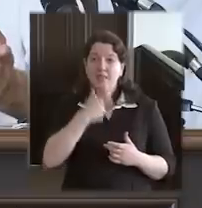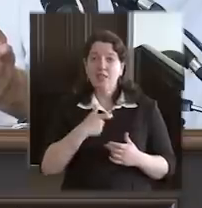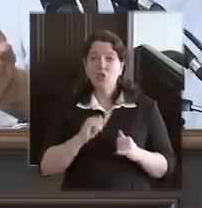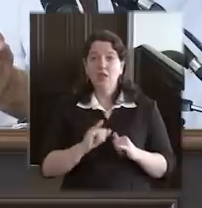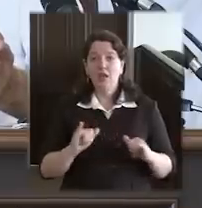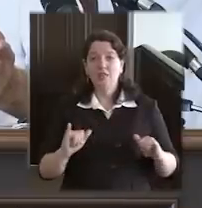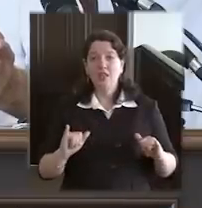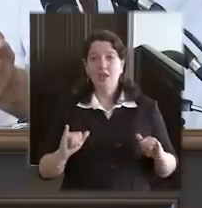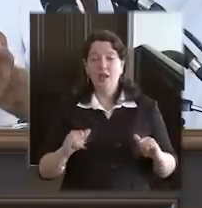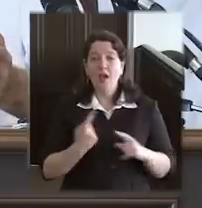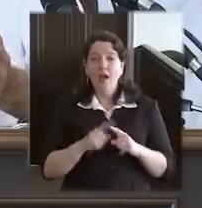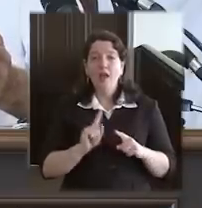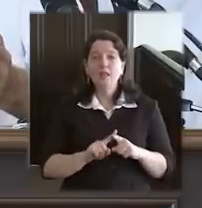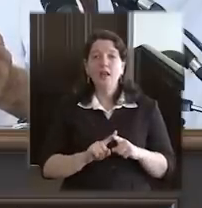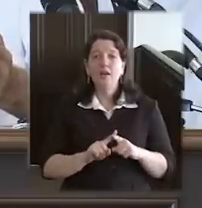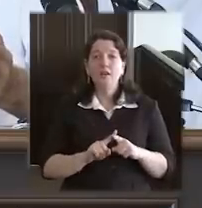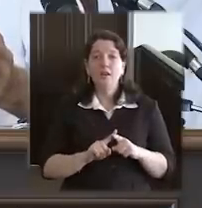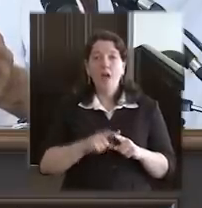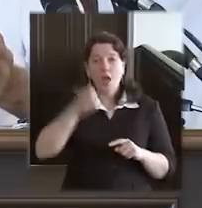эстетическое развитие. Это